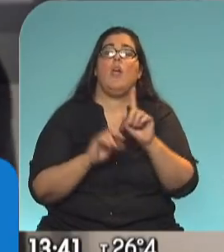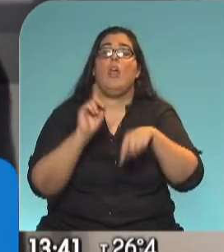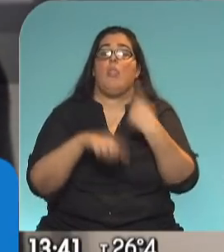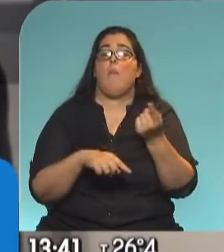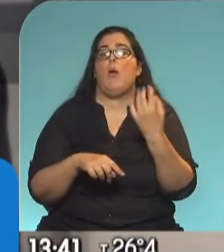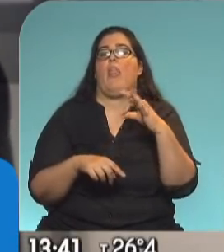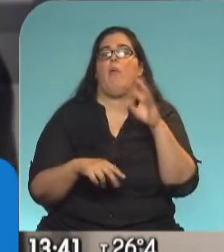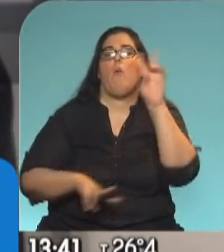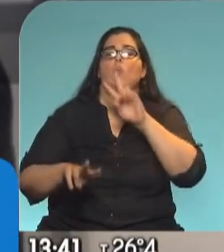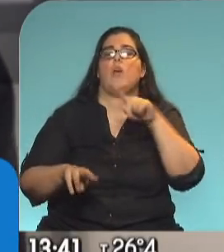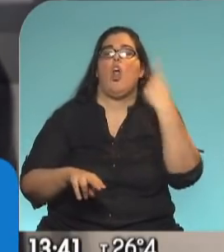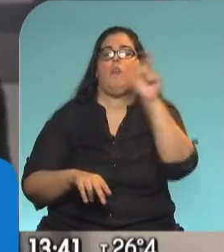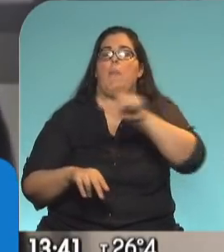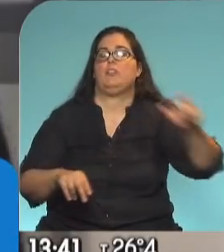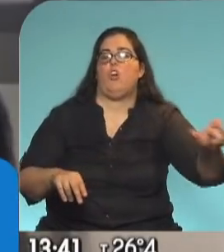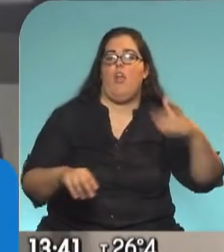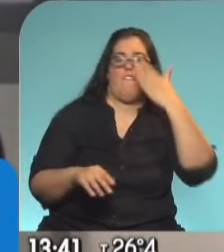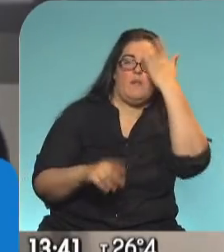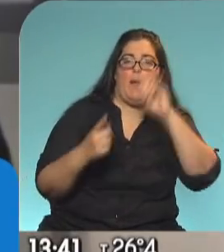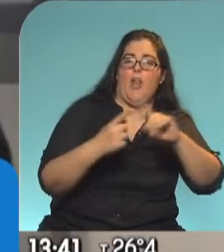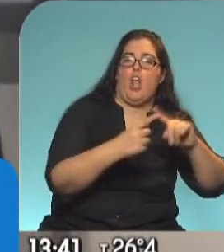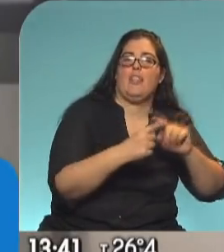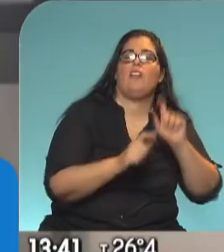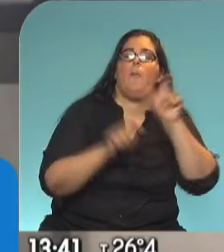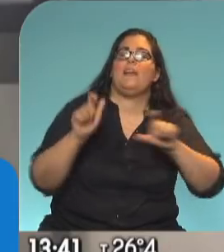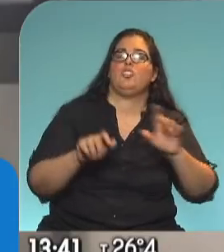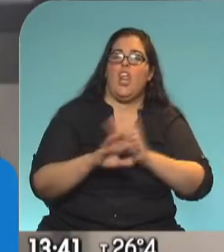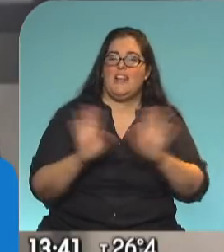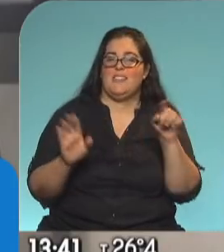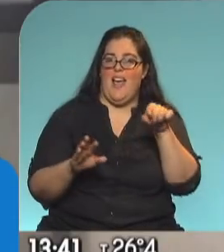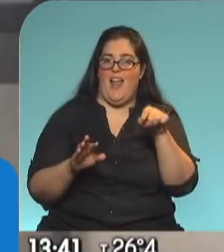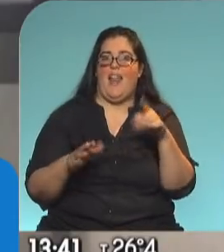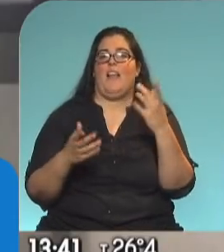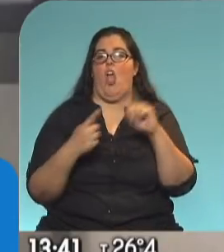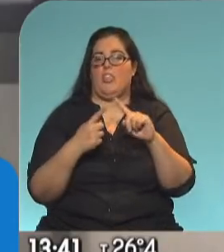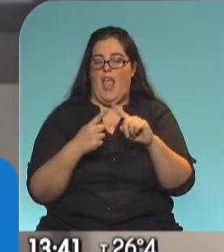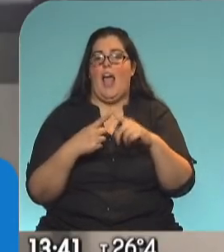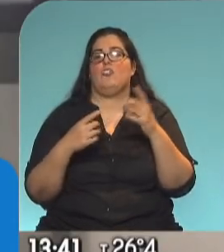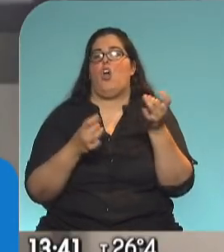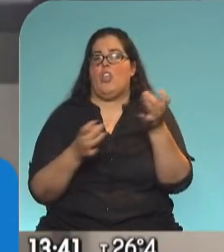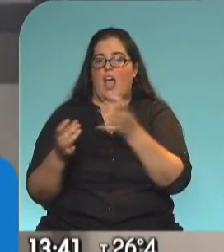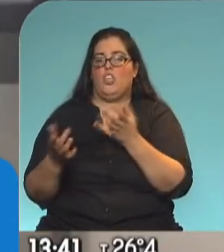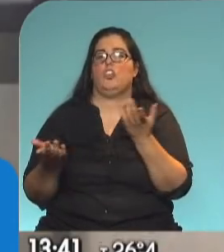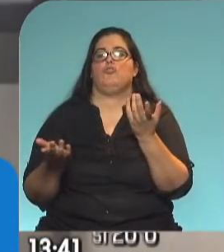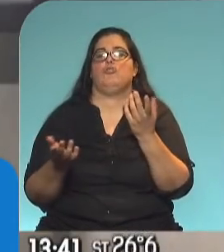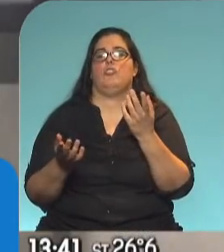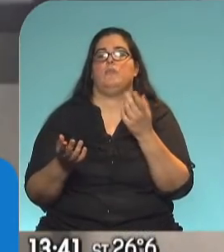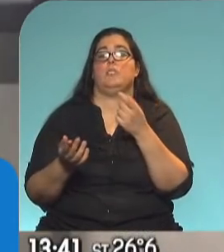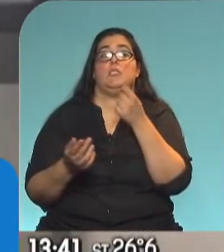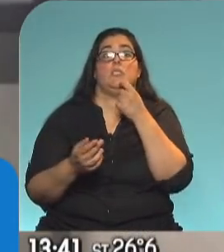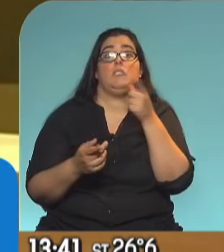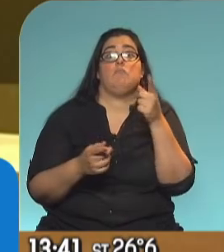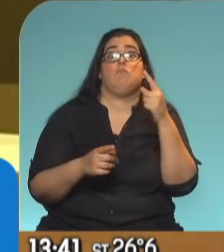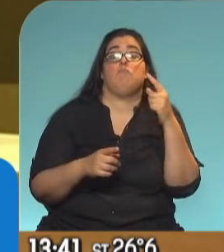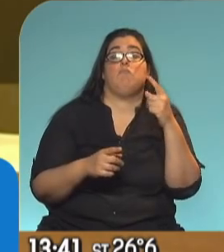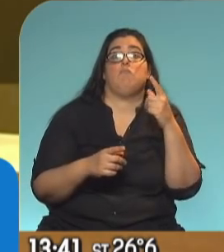on a déjà évidemment commencé à le faire, la liste des cas avec qui des cas contacts, des personnes avec qui il a été en contact pendant la période